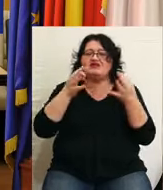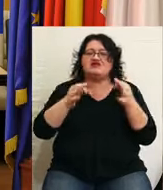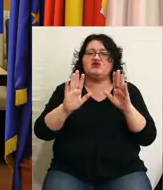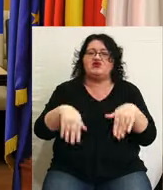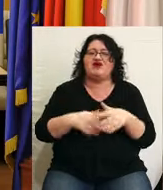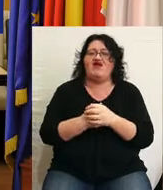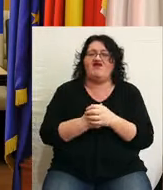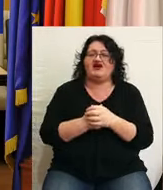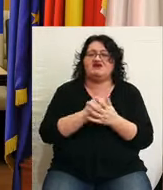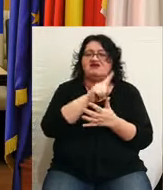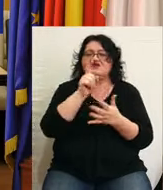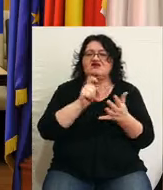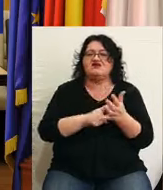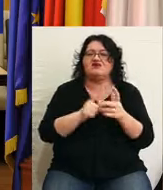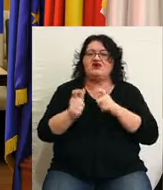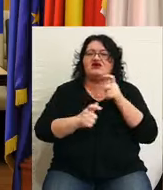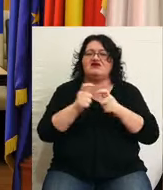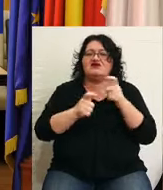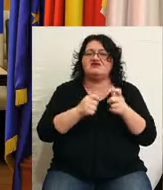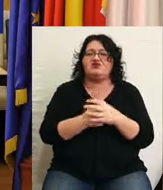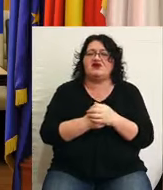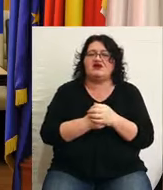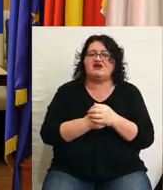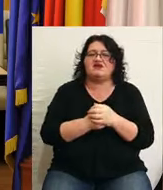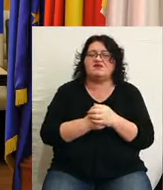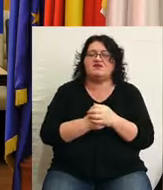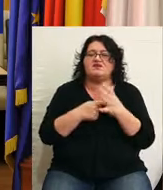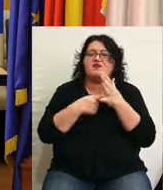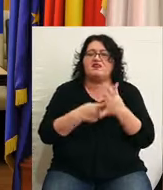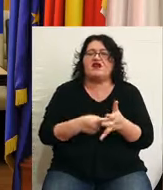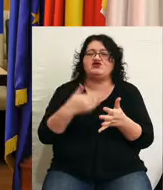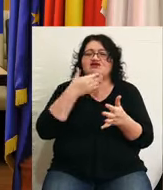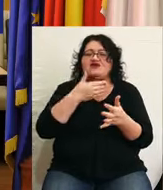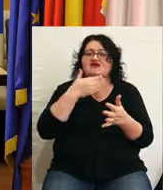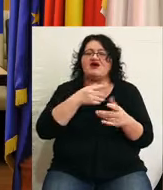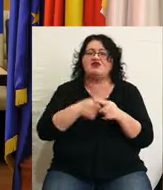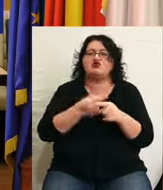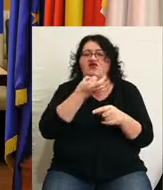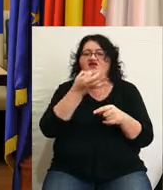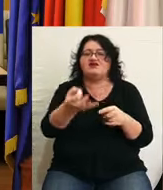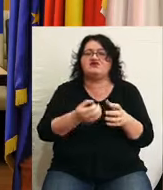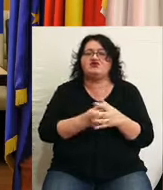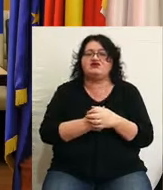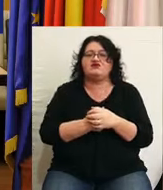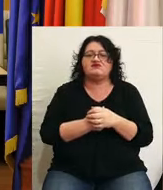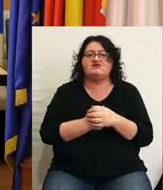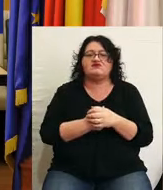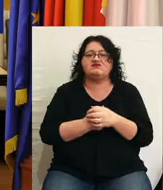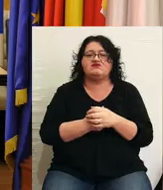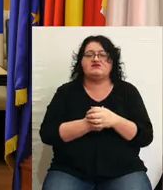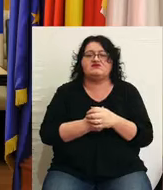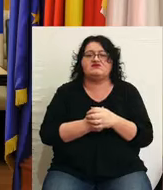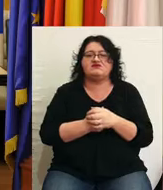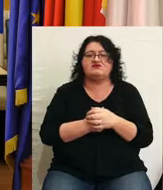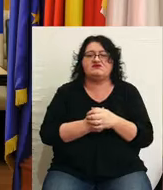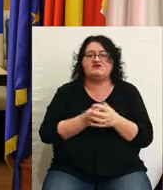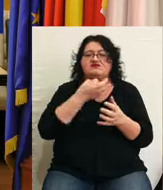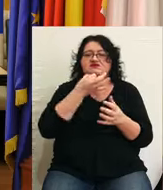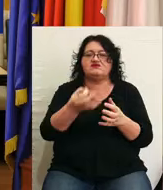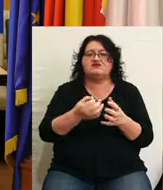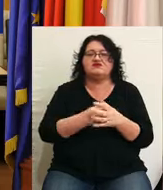aveți întrebări despre acest subiect și vă răspund la întrebări. Da, vă rog. Spuneați